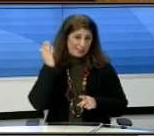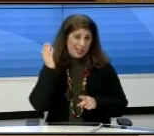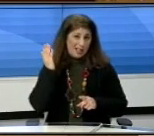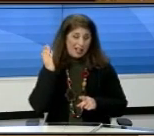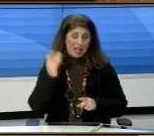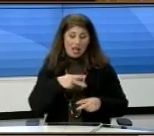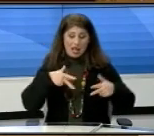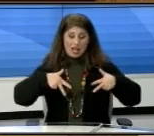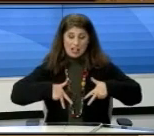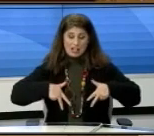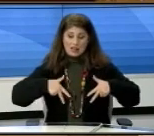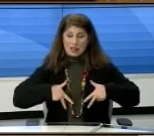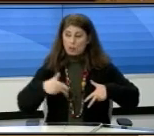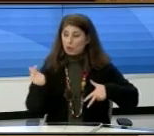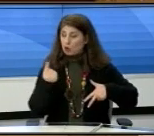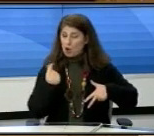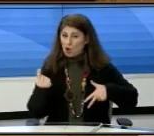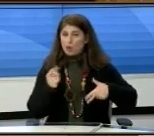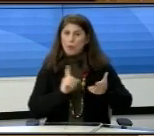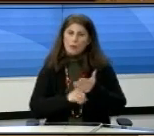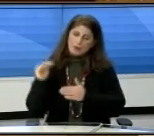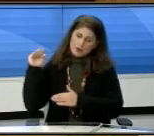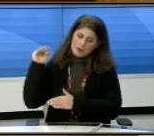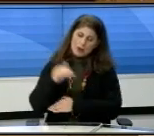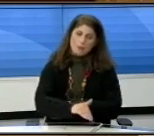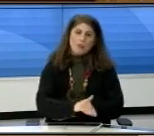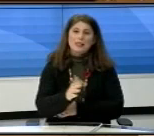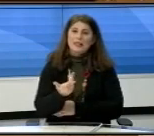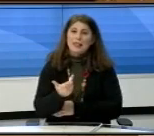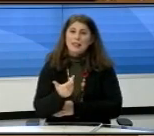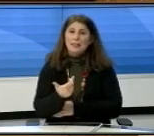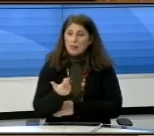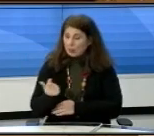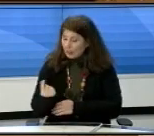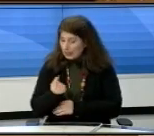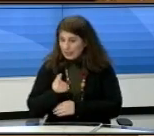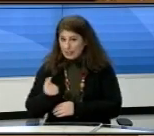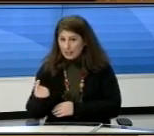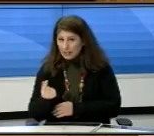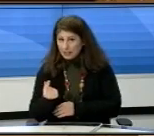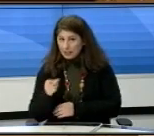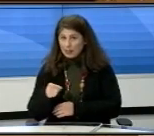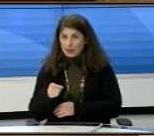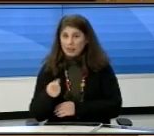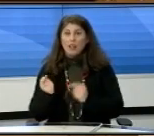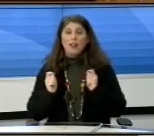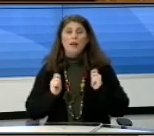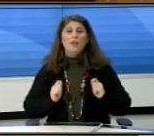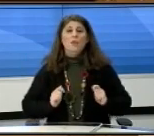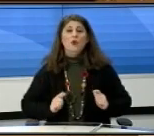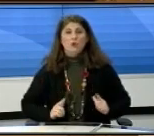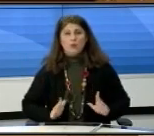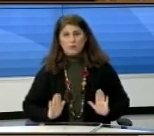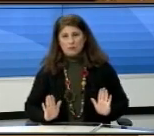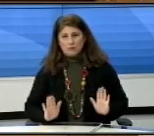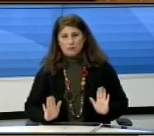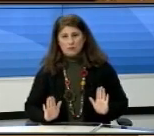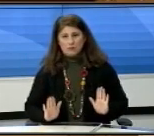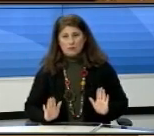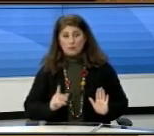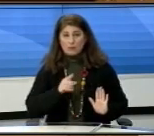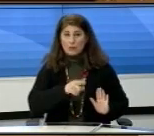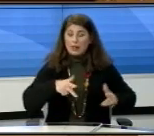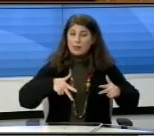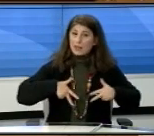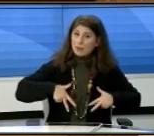κράτος πρέπει να πέσει, επειδή το επιτελείο είναι οι ολιγάρχες. Και στα